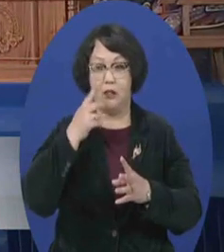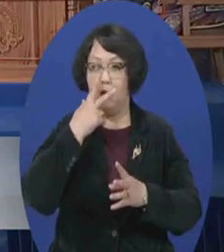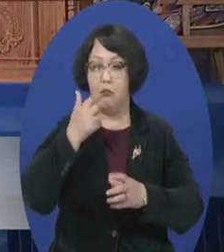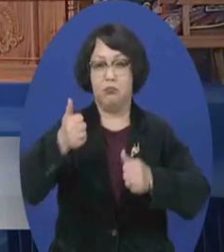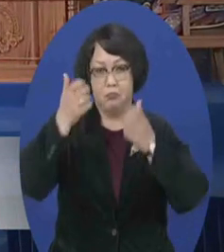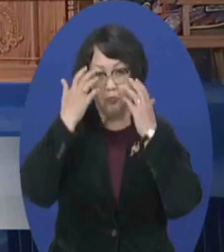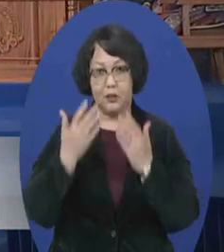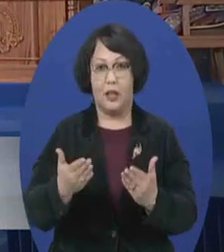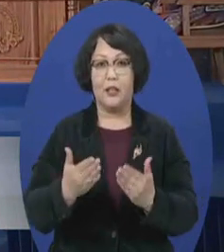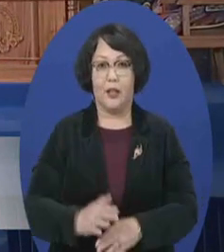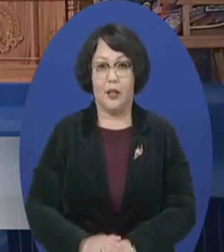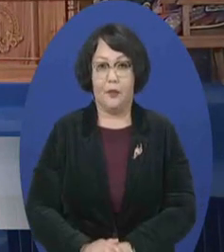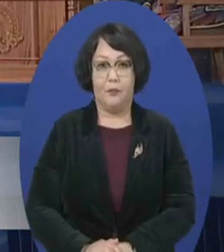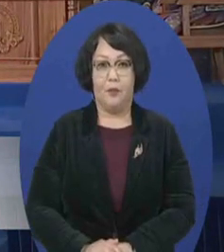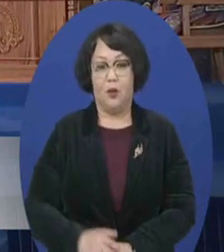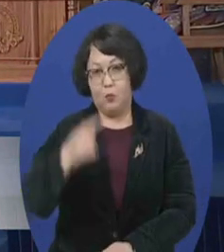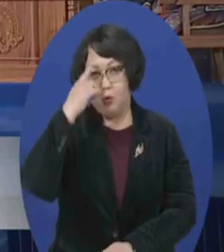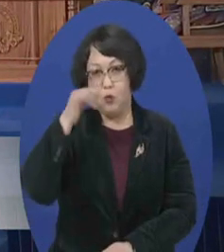илэрхийлье.